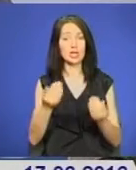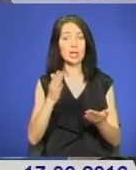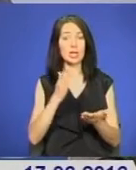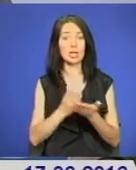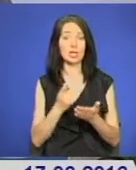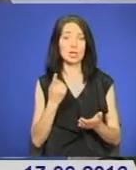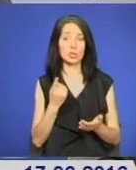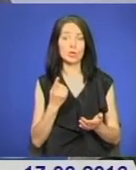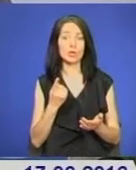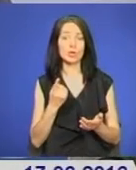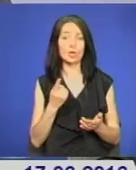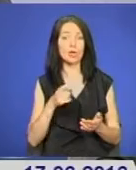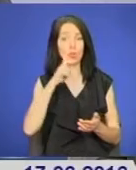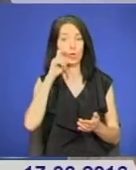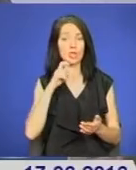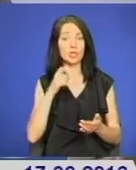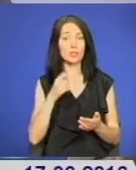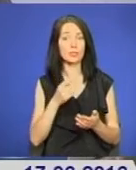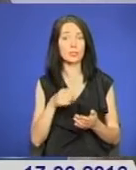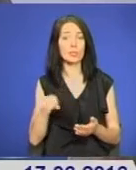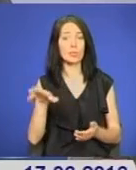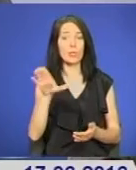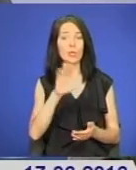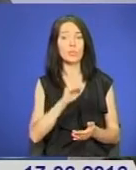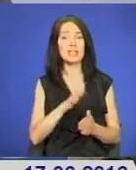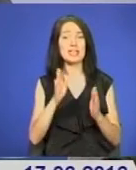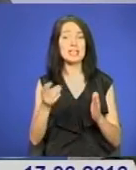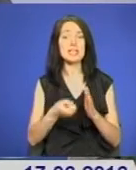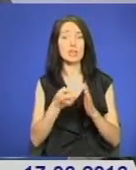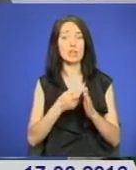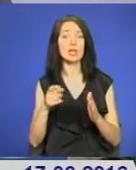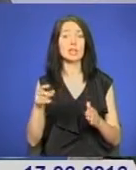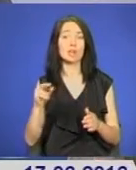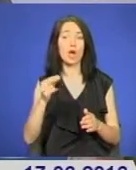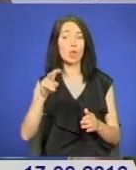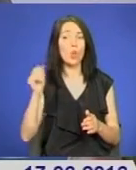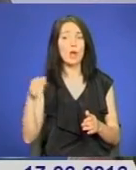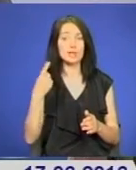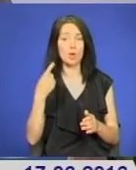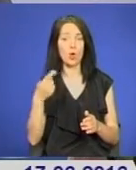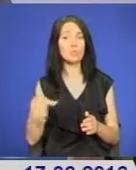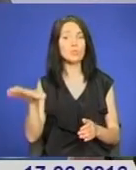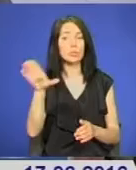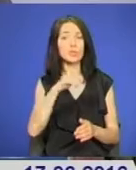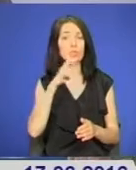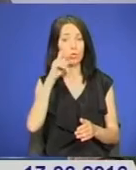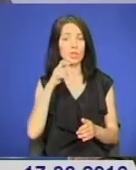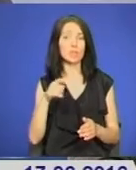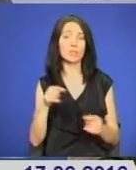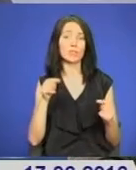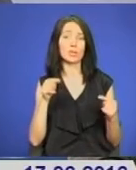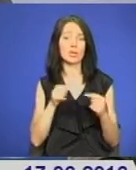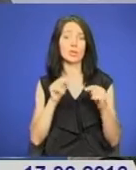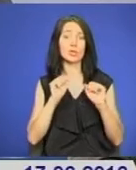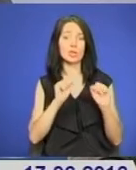сторожі України, якраз от по всім, не тільки в Донецькій, Луганській області, по всій Україні, відповідно,